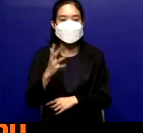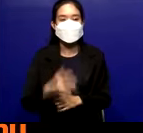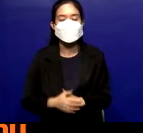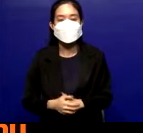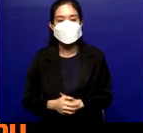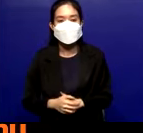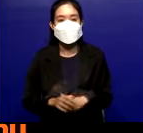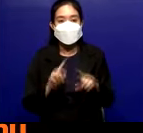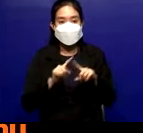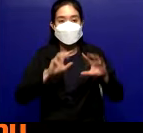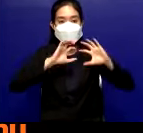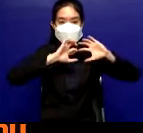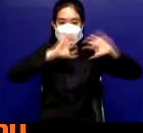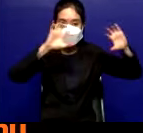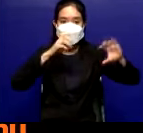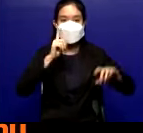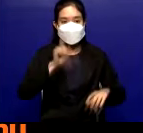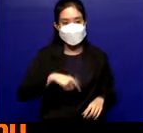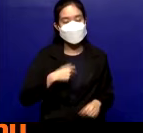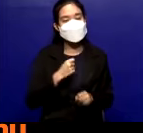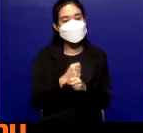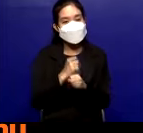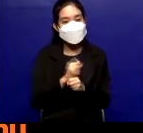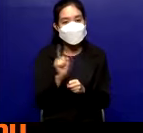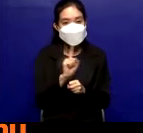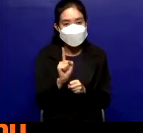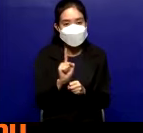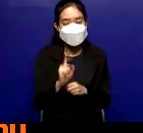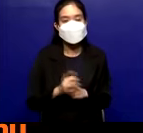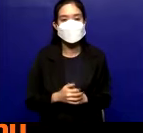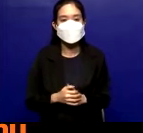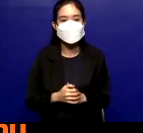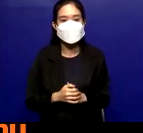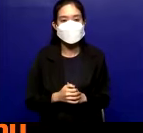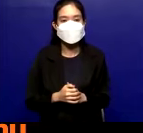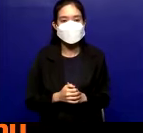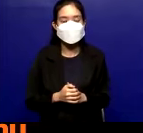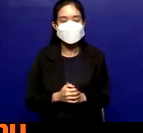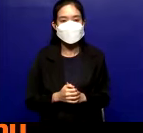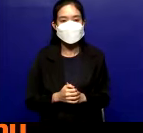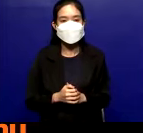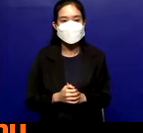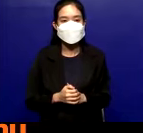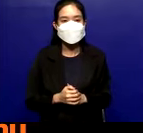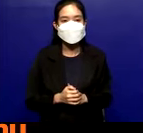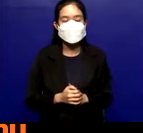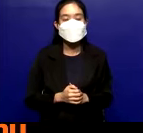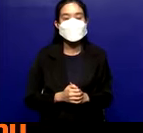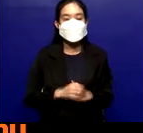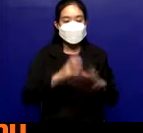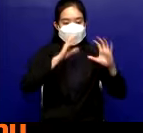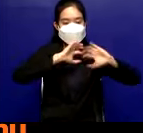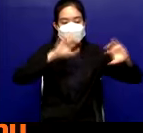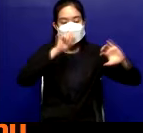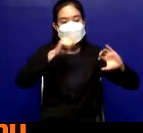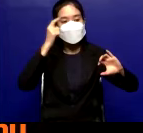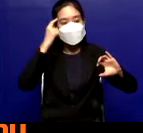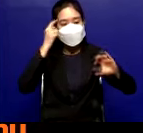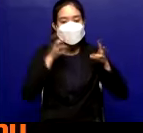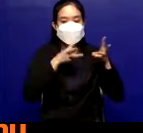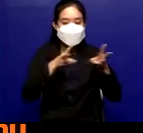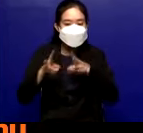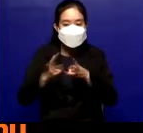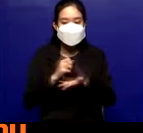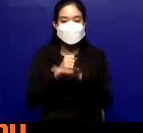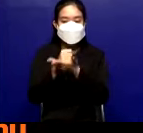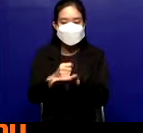สิ่งที่รัฐบาลต้องทำและควรทำเร็วที่สุดก็คือการสร้างหลักประกันให้ประชาชนเยียวยาความบอบช้